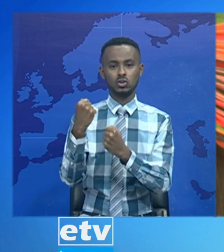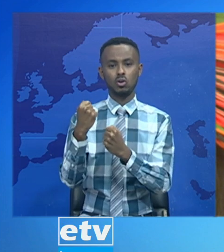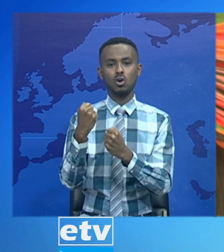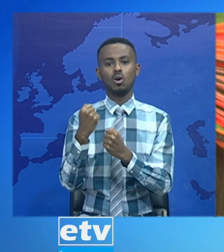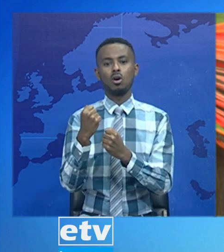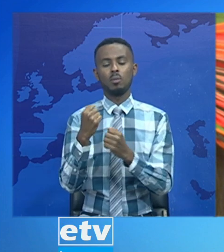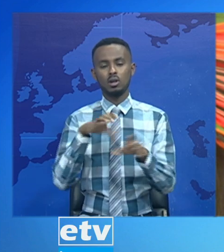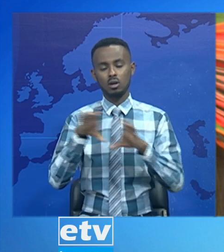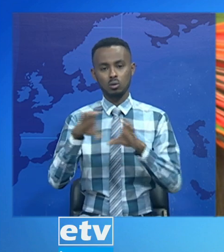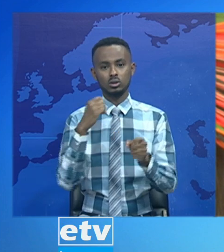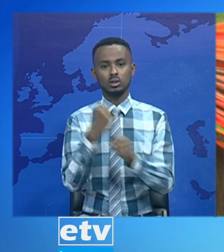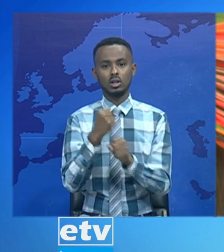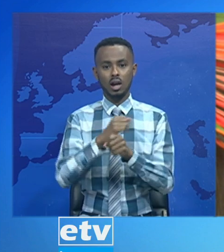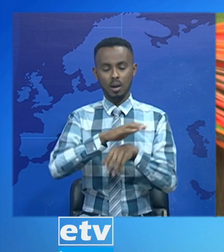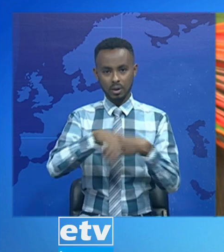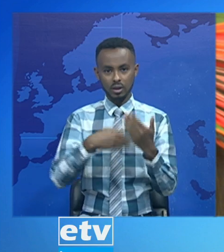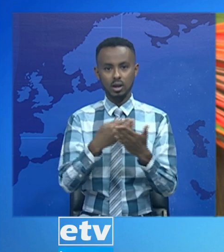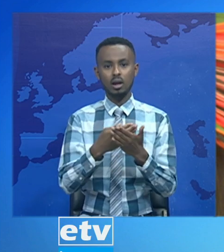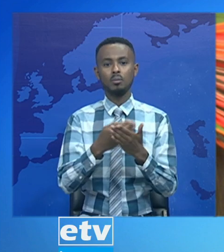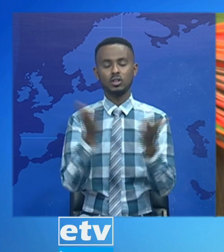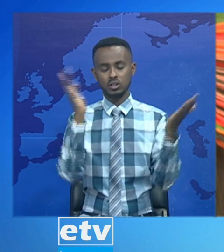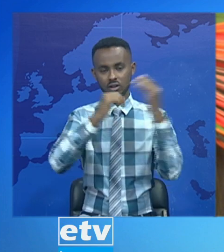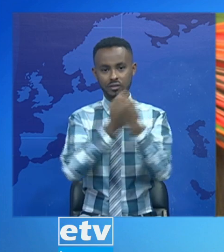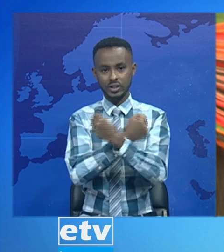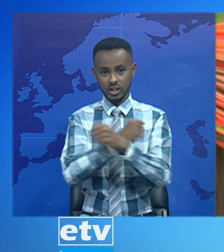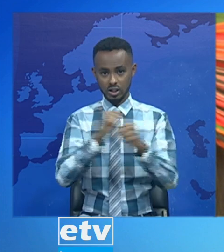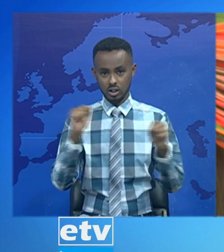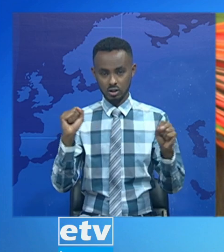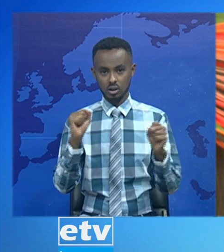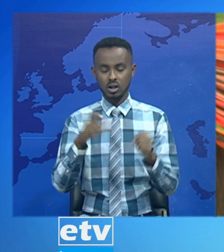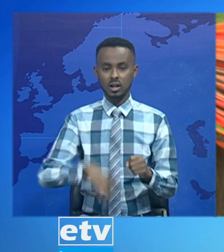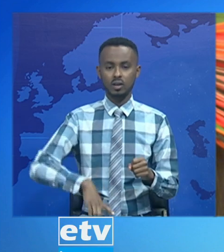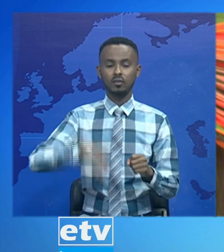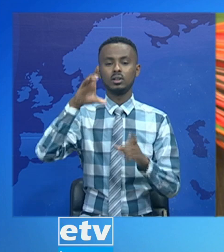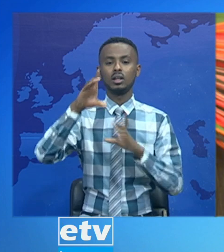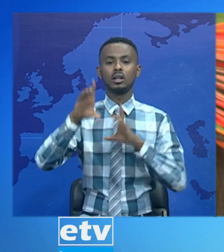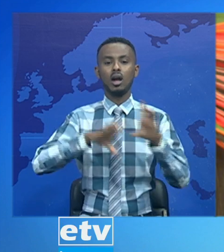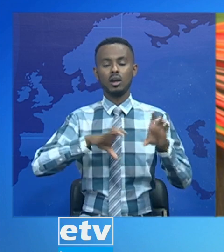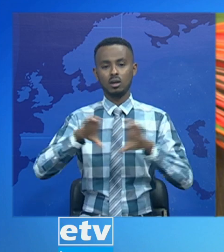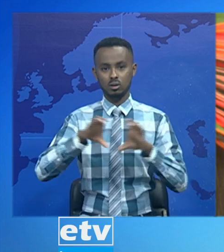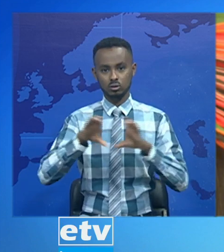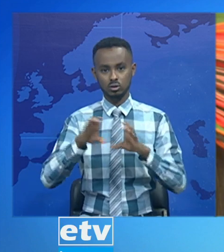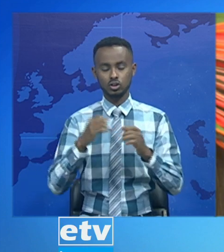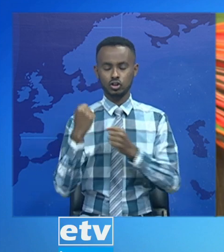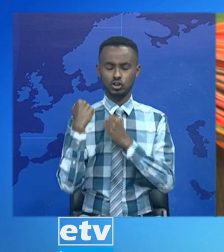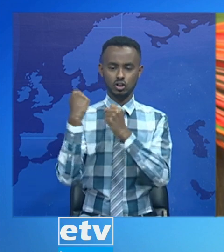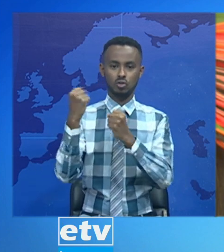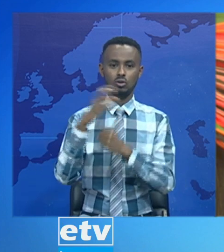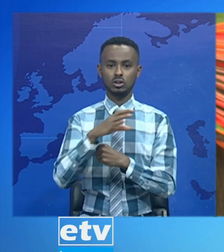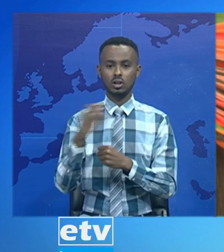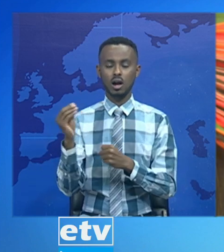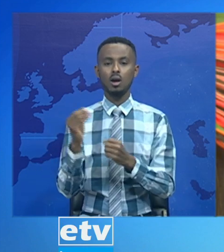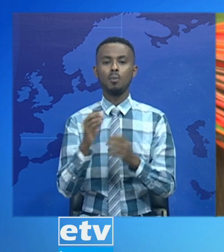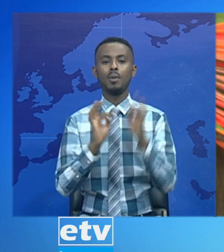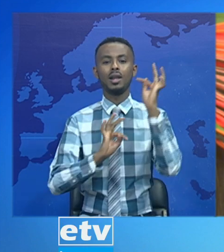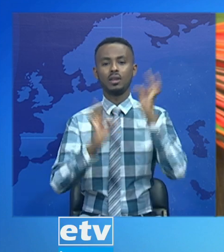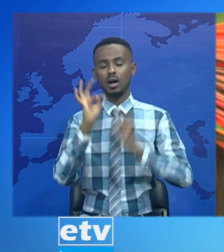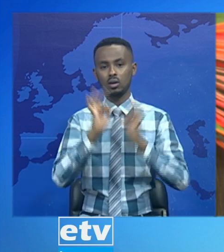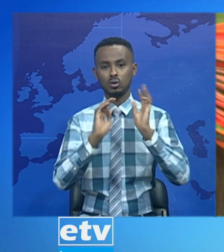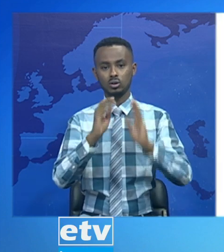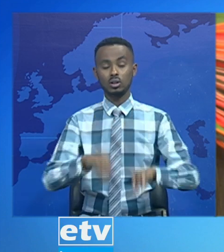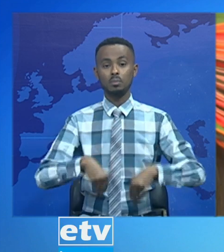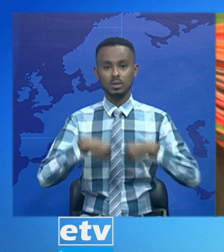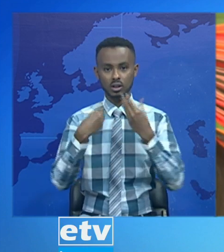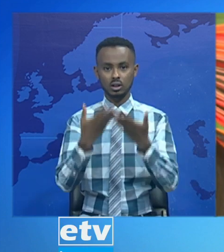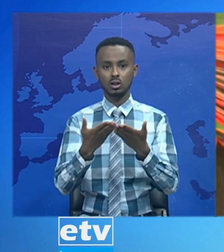በአርቆ አሳቢነታቸው እና በችግር ፈቺነታቸው ከፍተኛ ብቃት ያስመዘገቡ ጀግኖች እና ባለታሪኮች